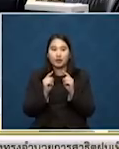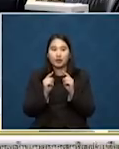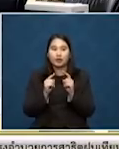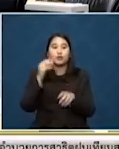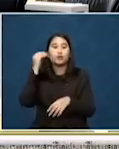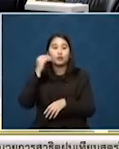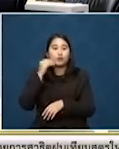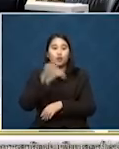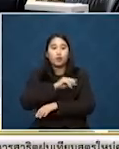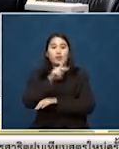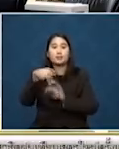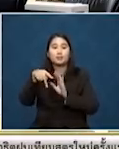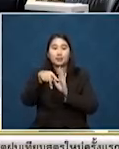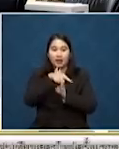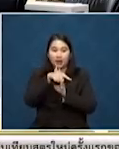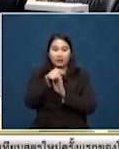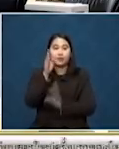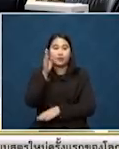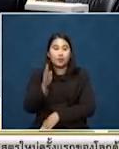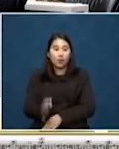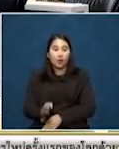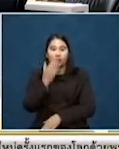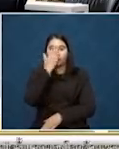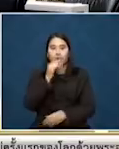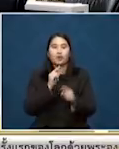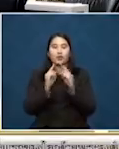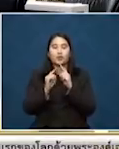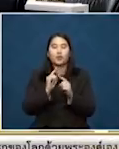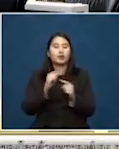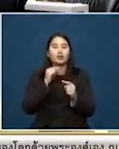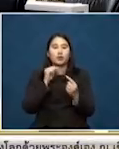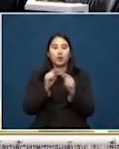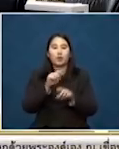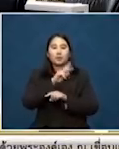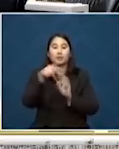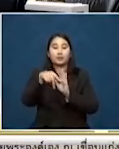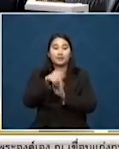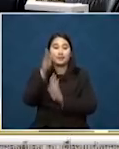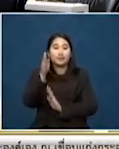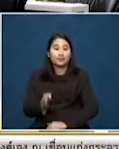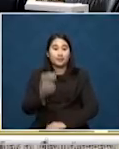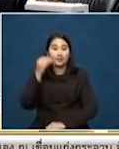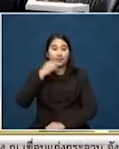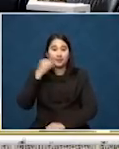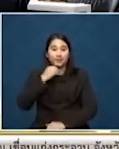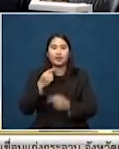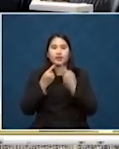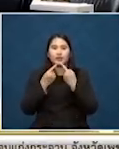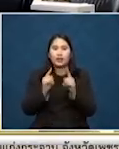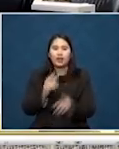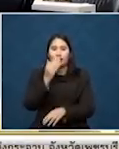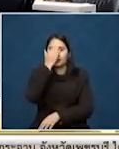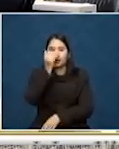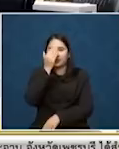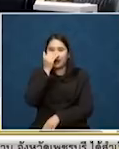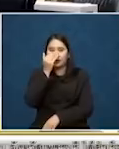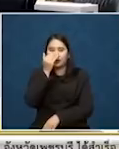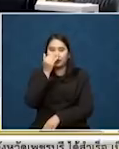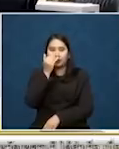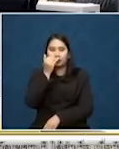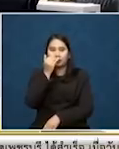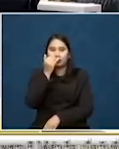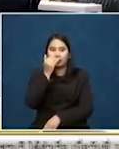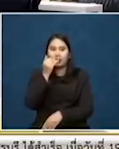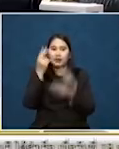ผมเรียกนายก็แล้วกันไม่คือผมไม่ชอบคุณเอาง่ายๆคุณเนี่ยไปยืนพูดอยู่บนหลังรถกระบะวันอาทิตย ์ครับ เมื่อกี้ผ